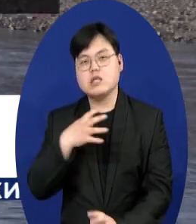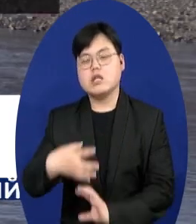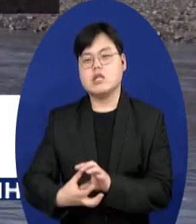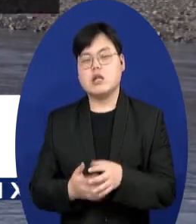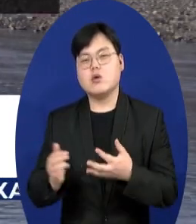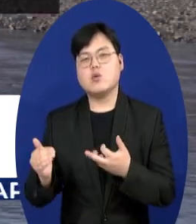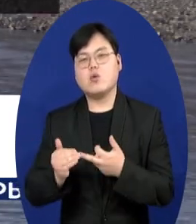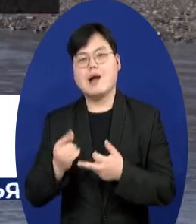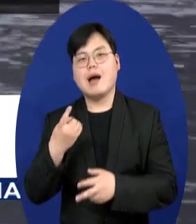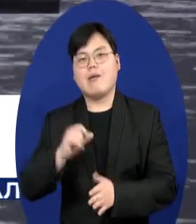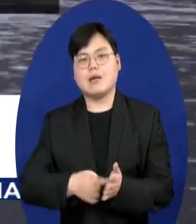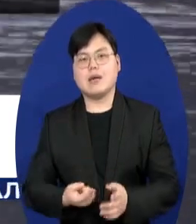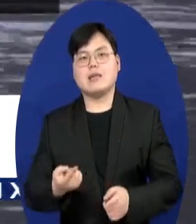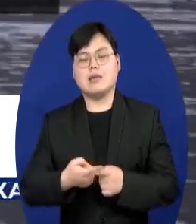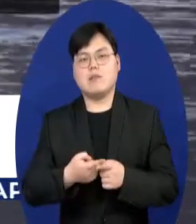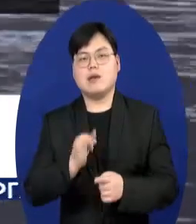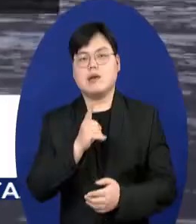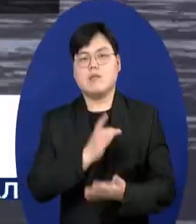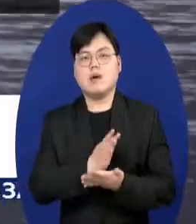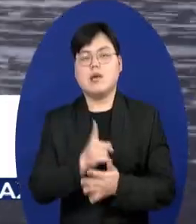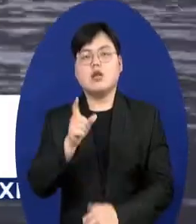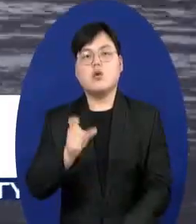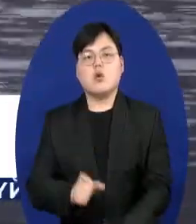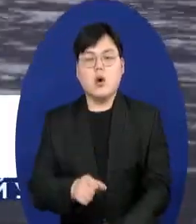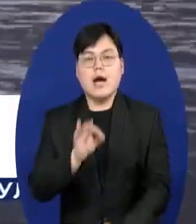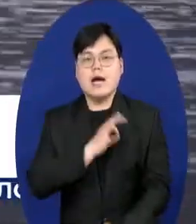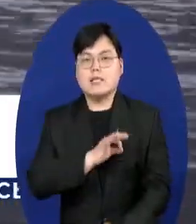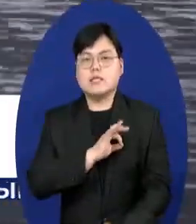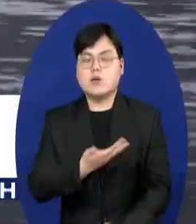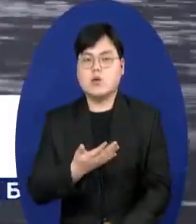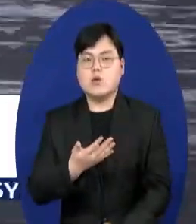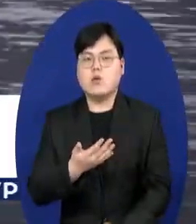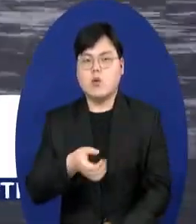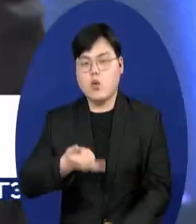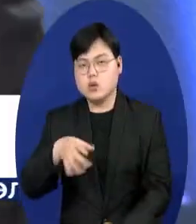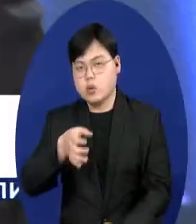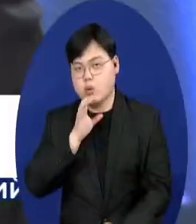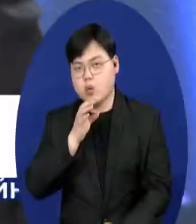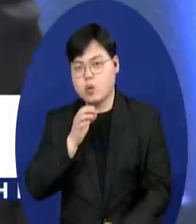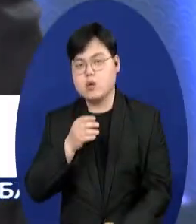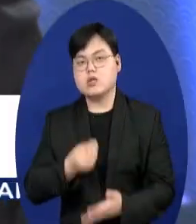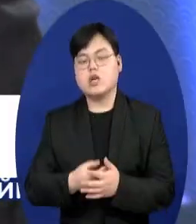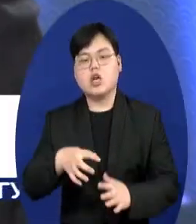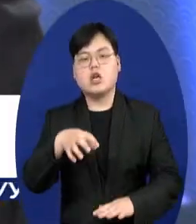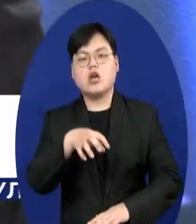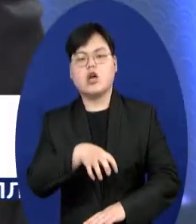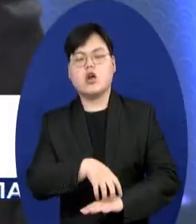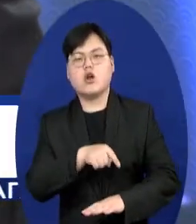дунджаас 10 дахин их байна. Нэг иргэний хэрэглээ бол хоногт бол гэр хороолт